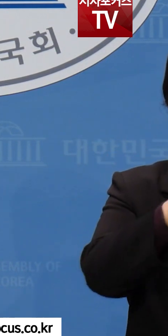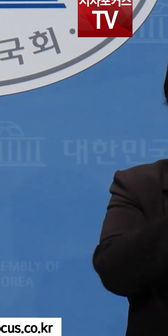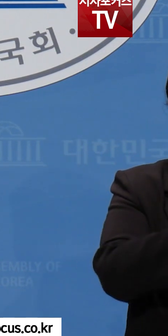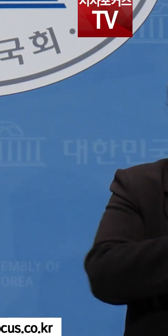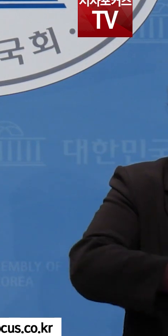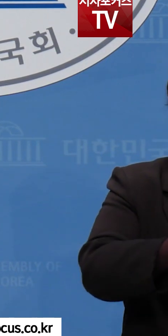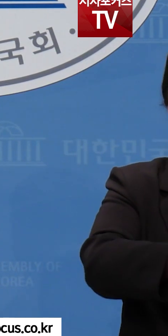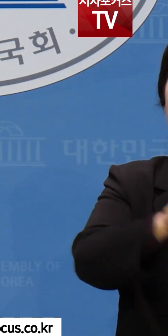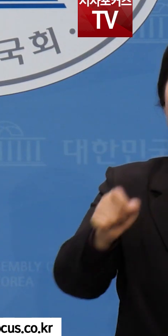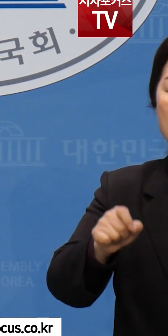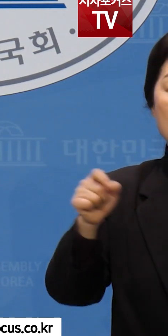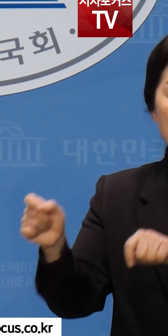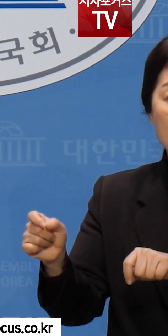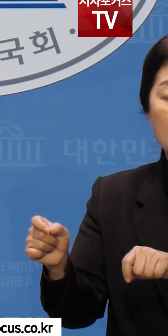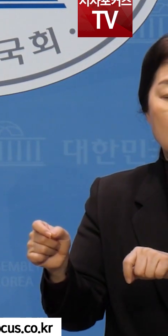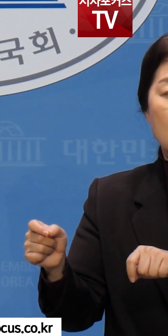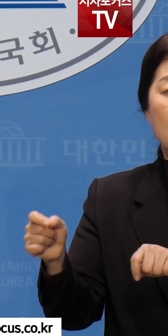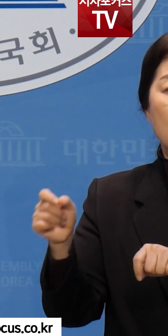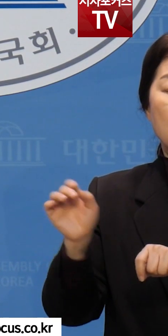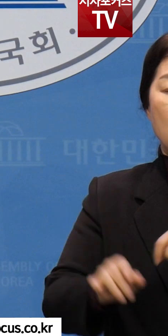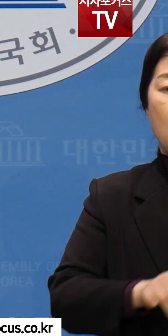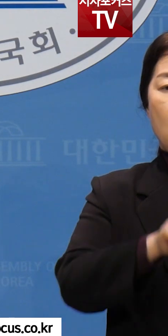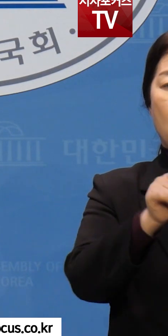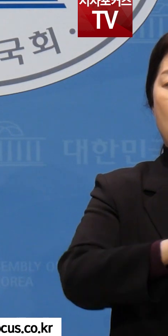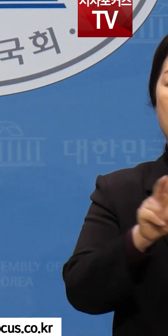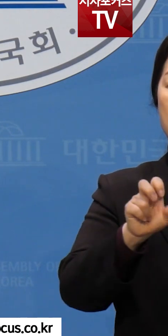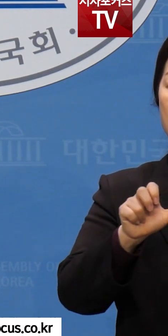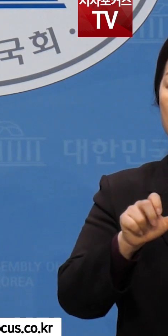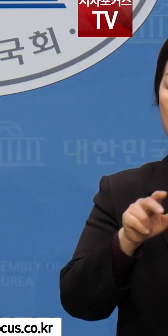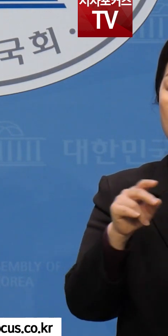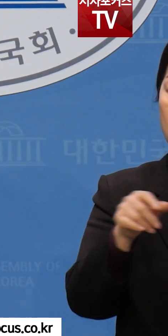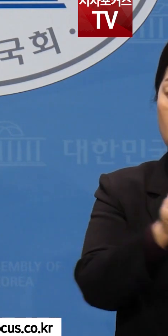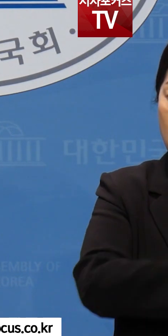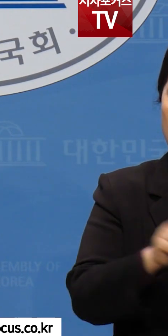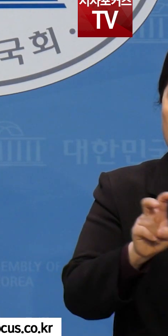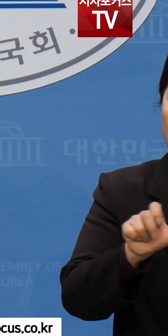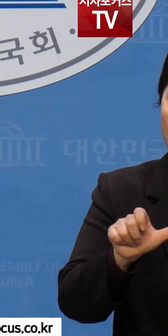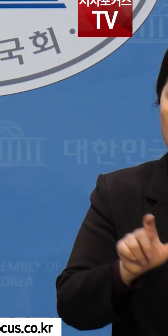그런데도 추석 전 9월 25일까지 결론을 내겠다는 약속 하나를 믿고